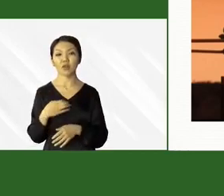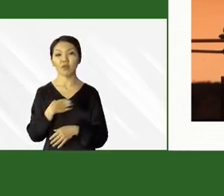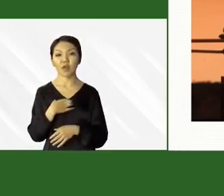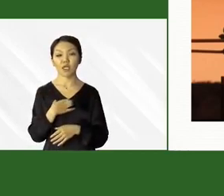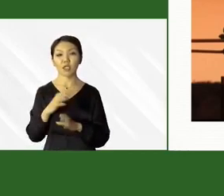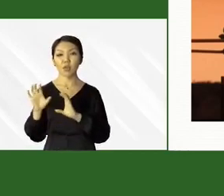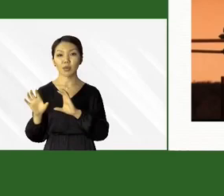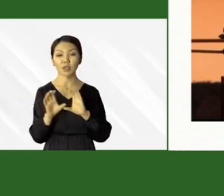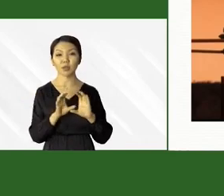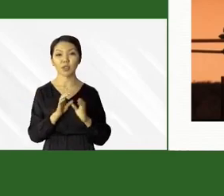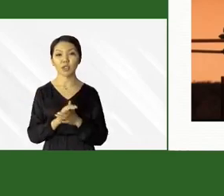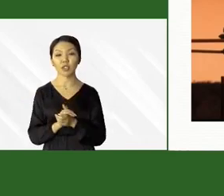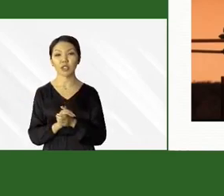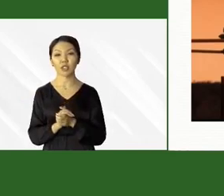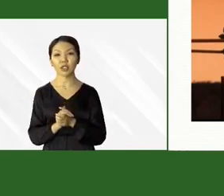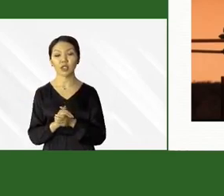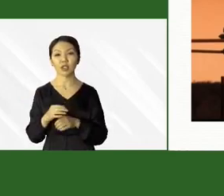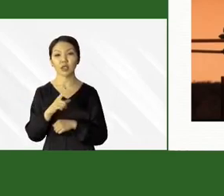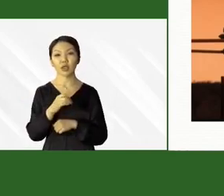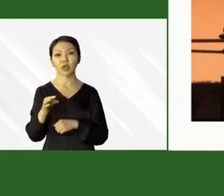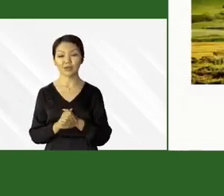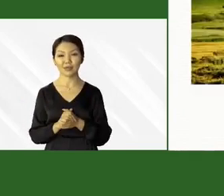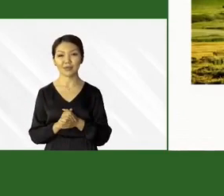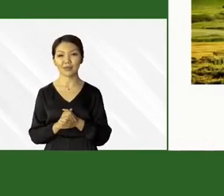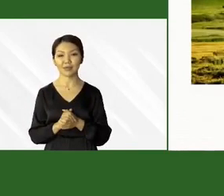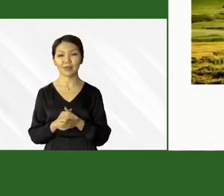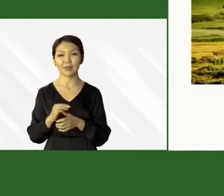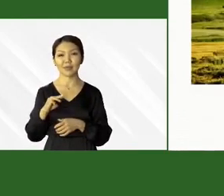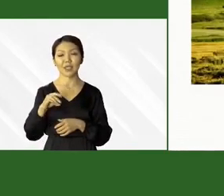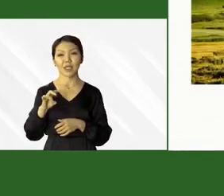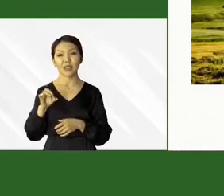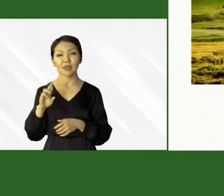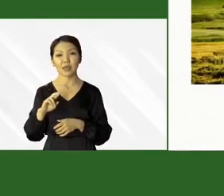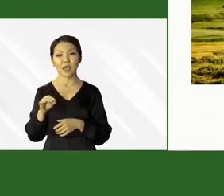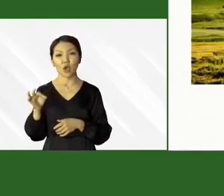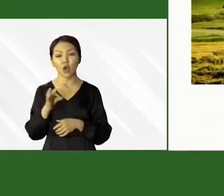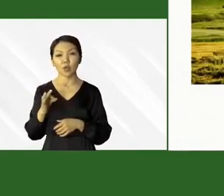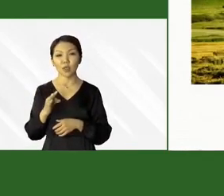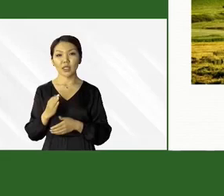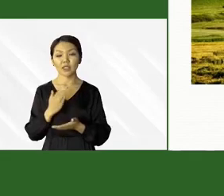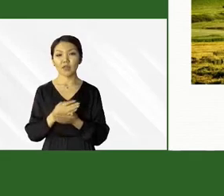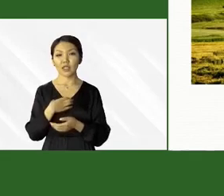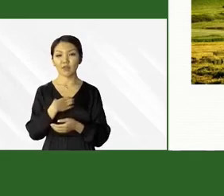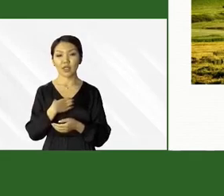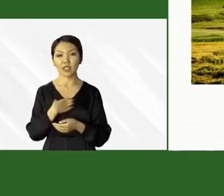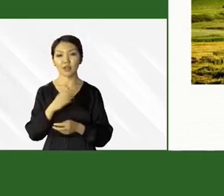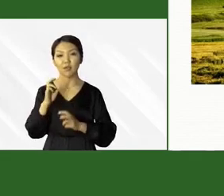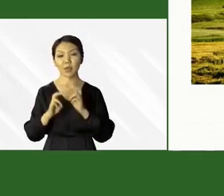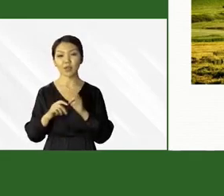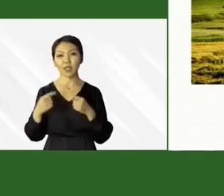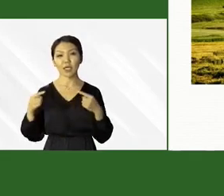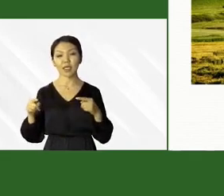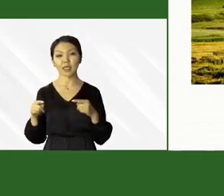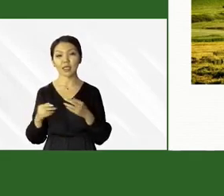потребностей области в газе, нефти и угле. Таласская область играет значительную роль в производстве отдельных